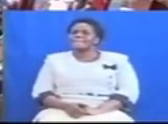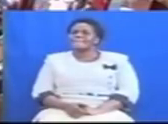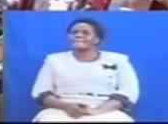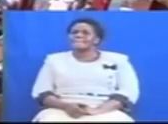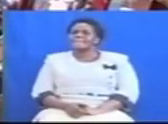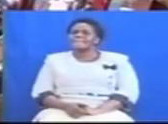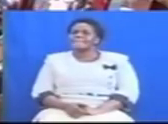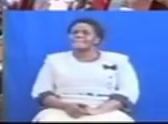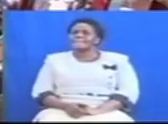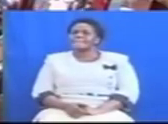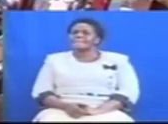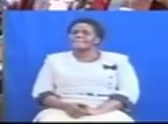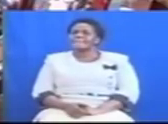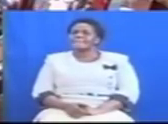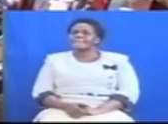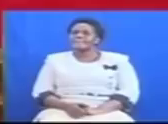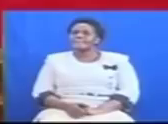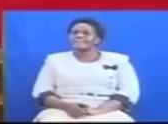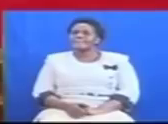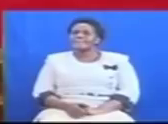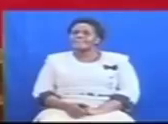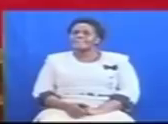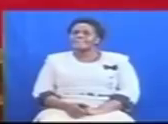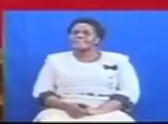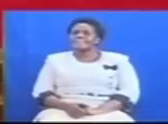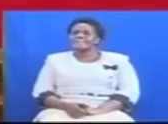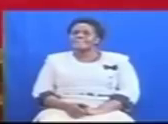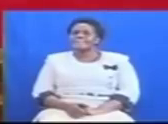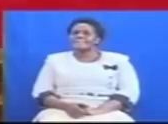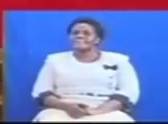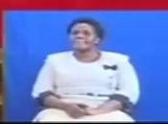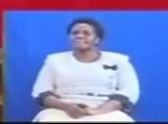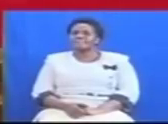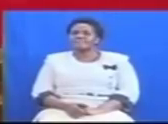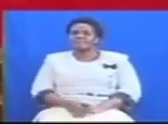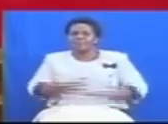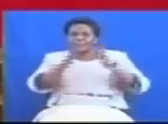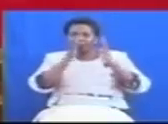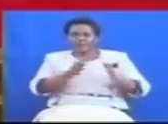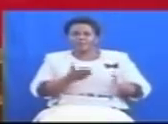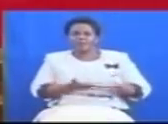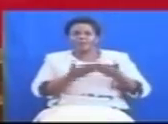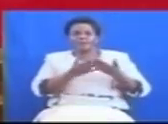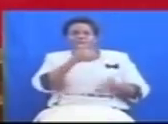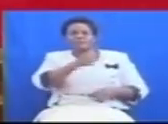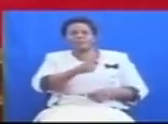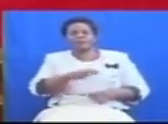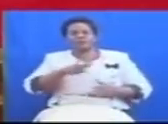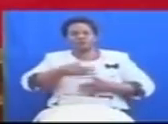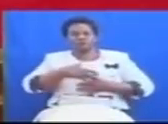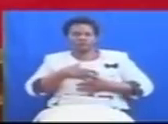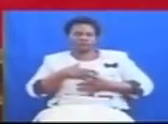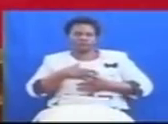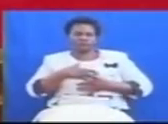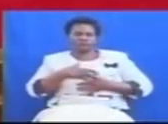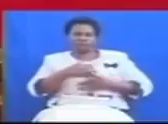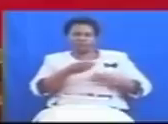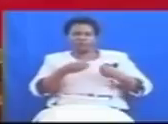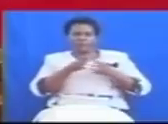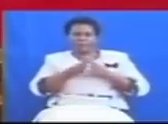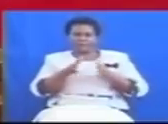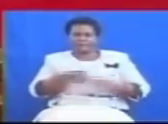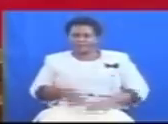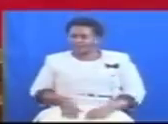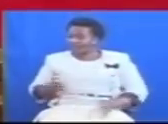Mheshimiwa Naibu Spika, awali ya yote napenda kumjibu Mheshimiwa Mbunge dada yangu Halima Bulembo. Ni haki ya